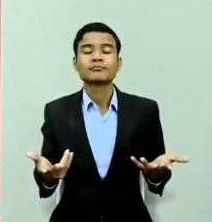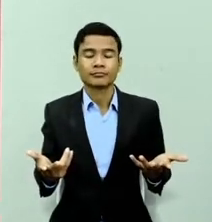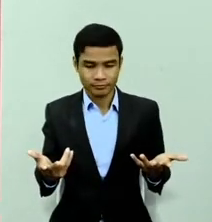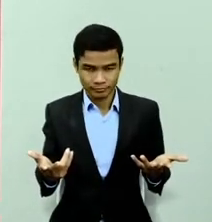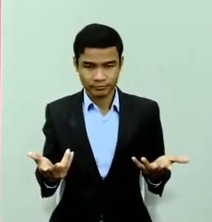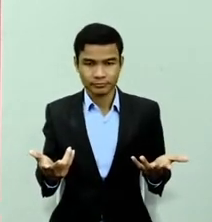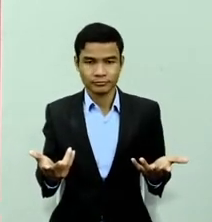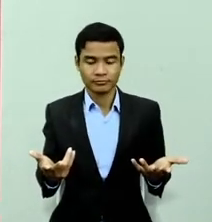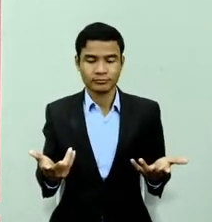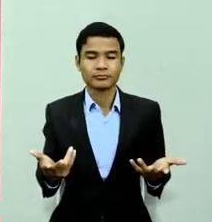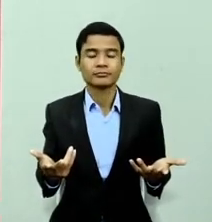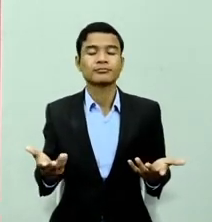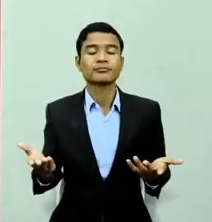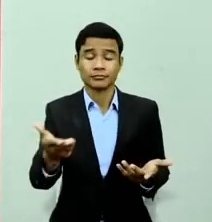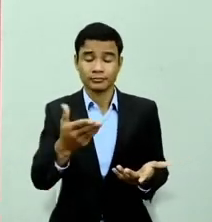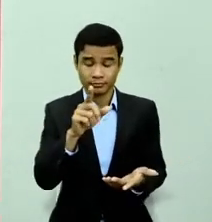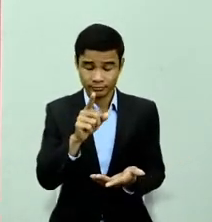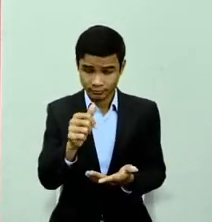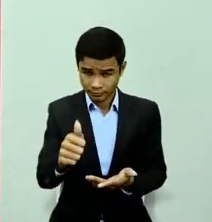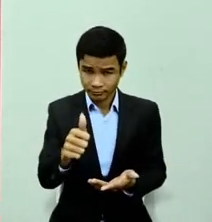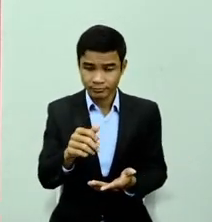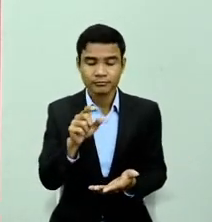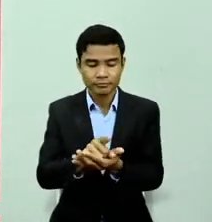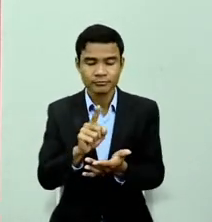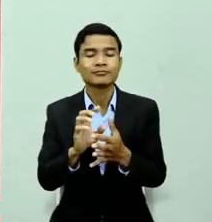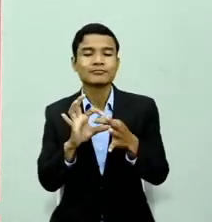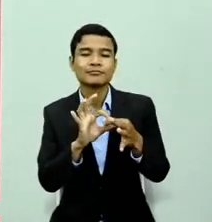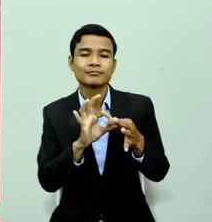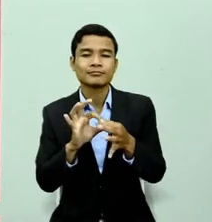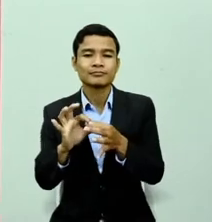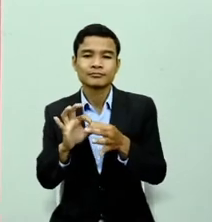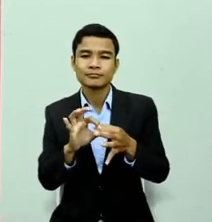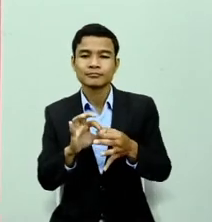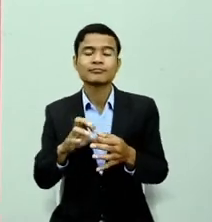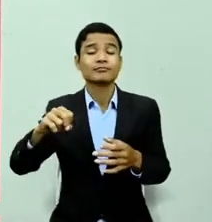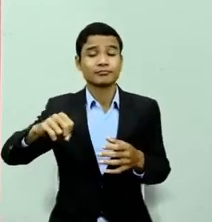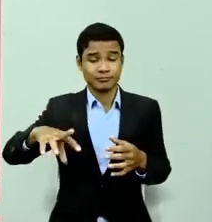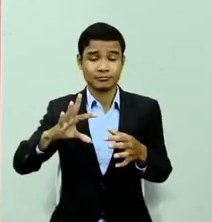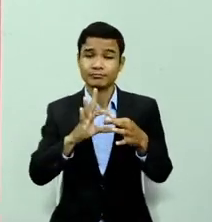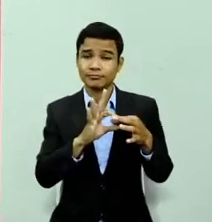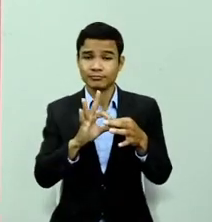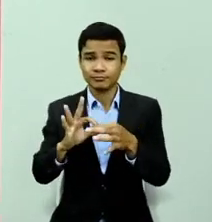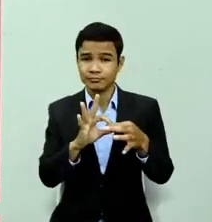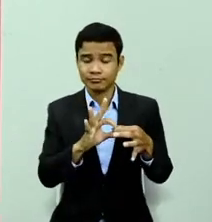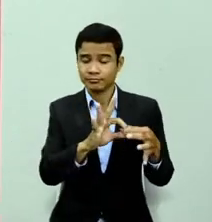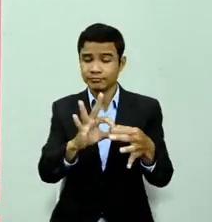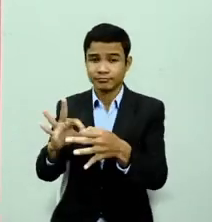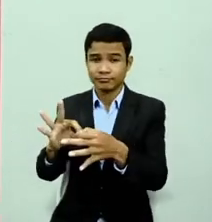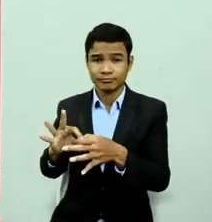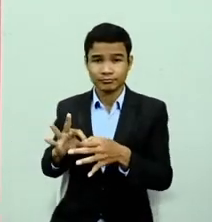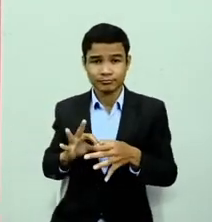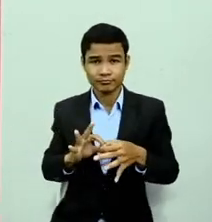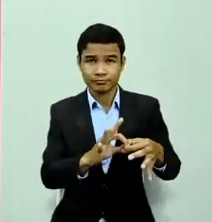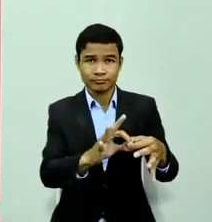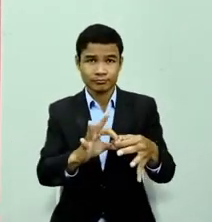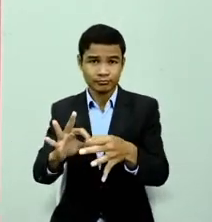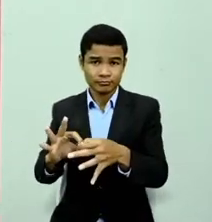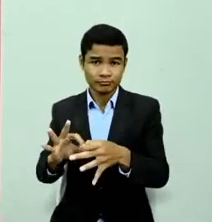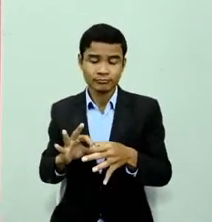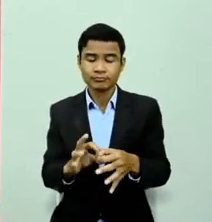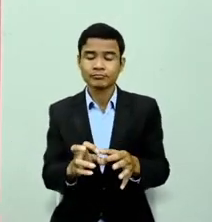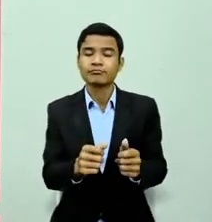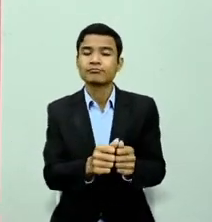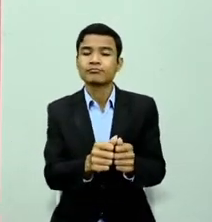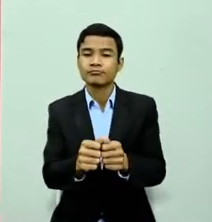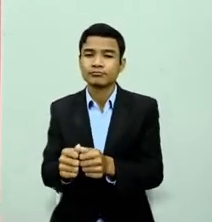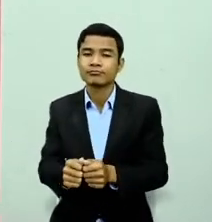cha lo nè con cứ dân trời ca thua tầm nẹt tầm nôn mẹ nè cha cứ dân trời ca thua tầm nẹt tầm nôn chưa